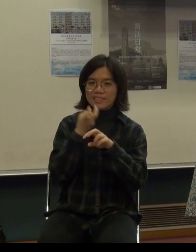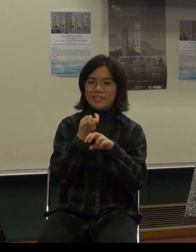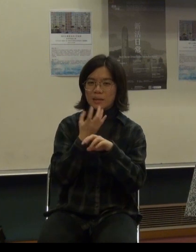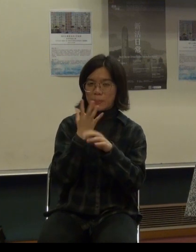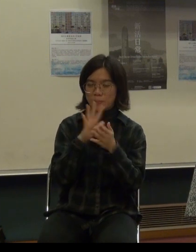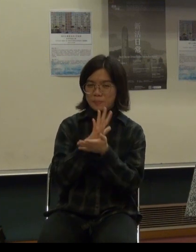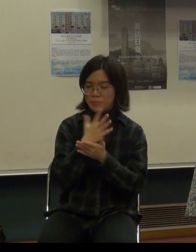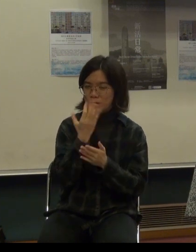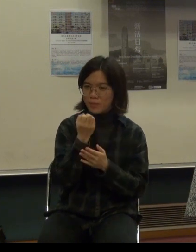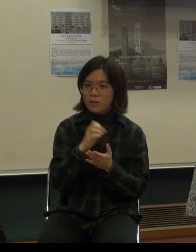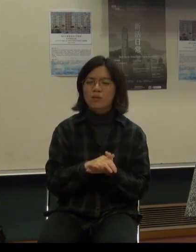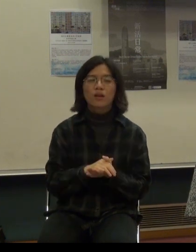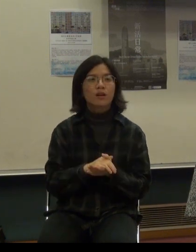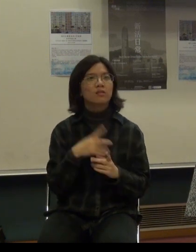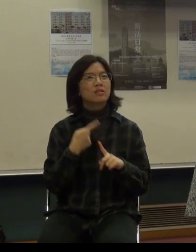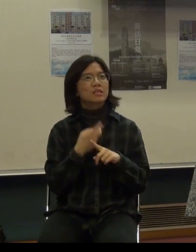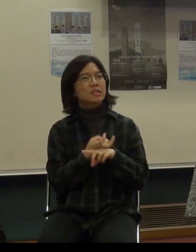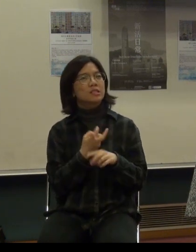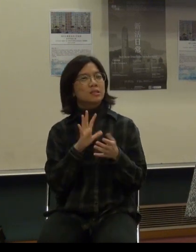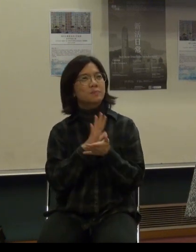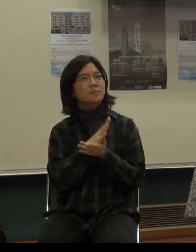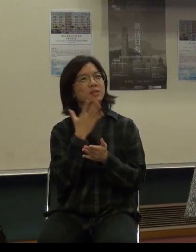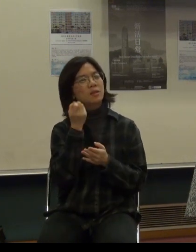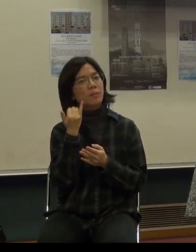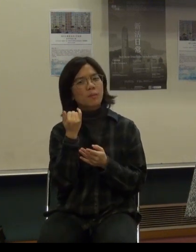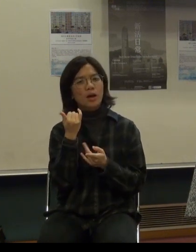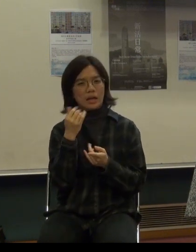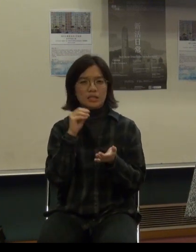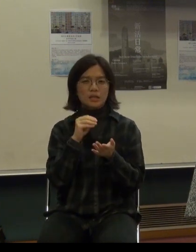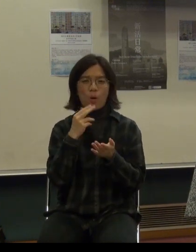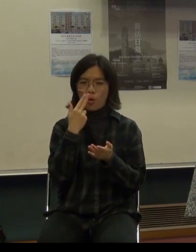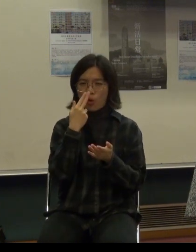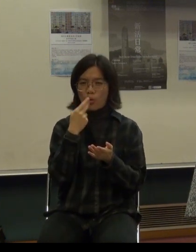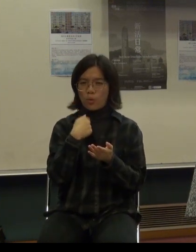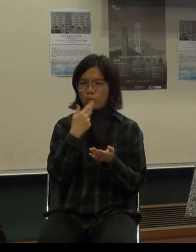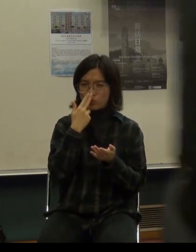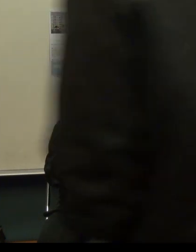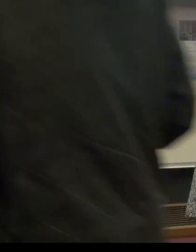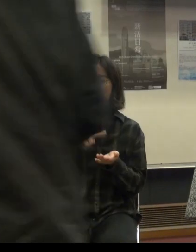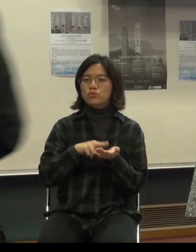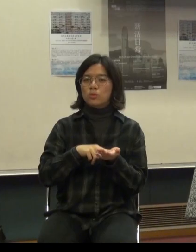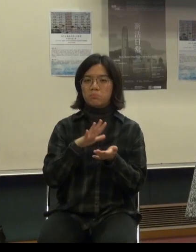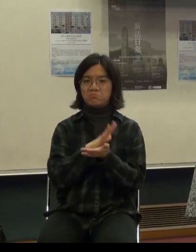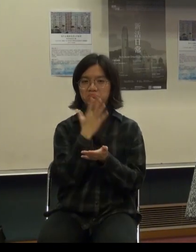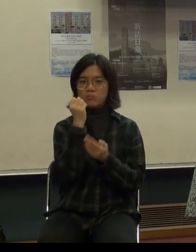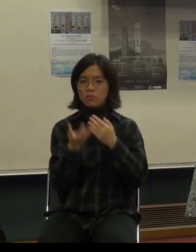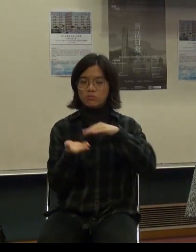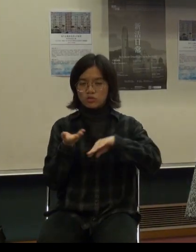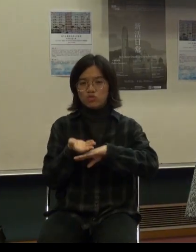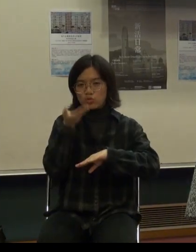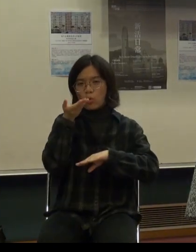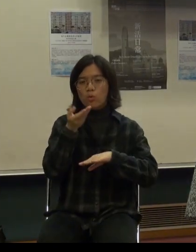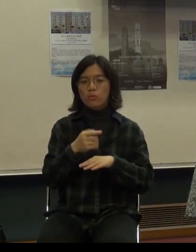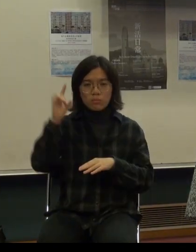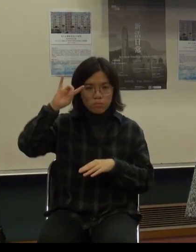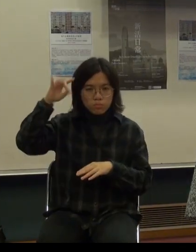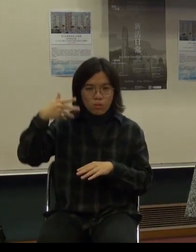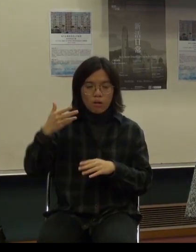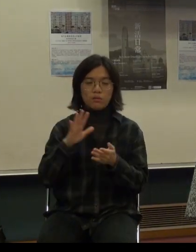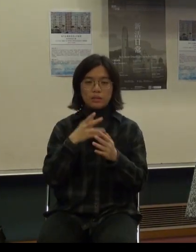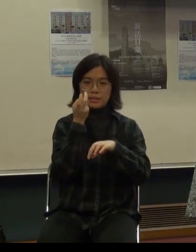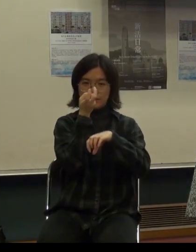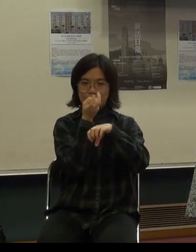石屎呢，其實呢是不是五十年呢？我相信 是多過五十年的。為什麼呢？因為呢其實石屎呢是一個很長即是很長